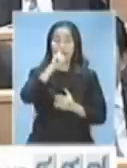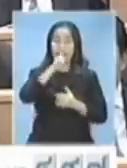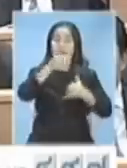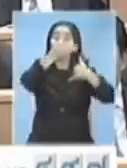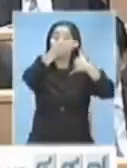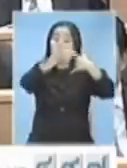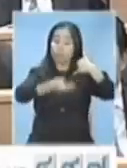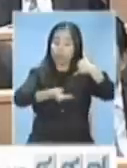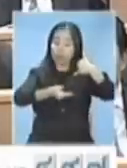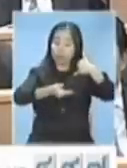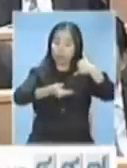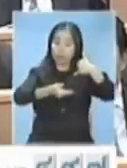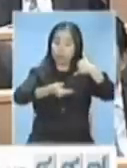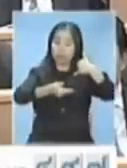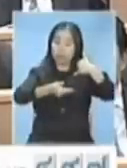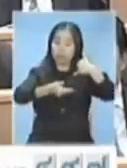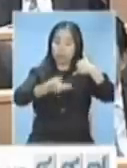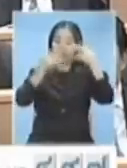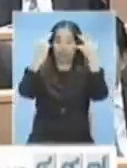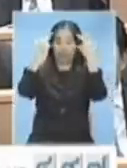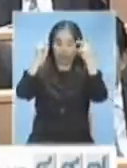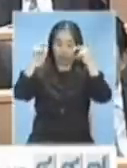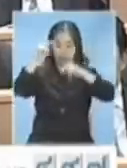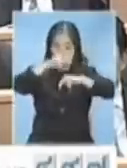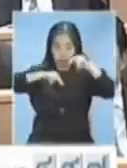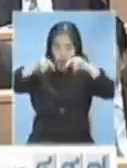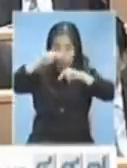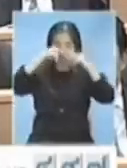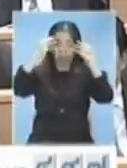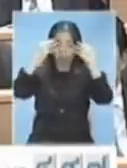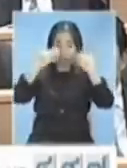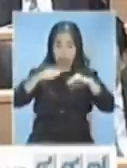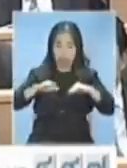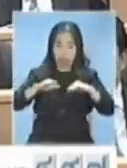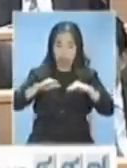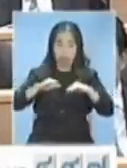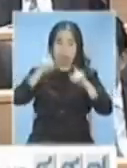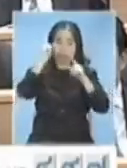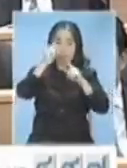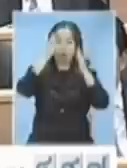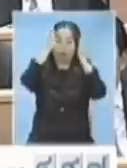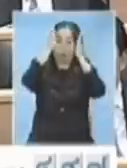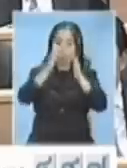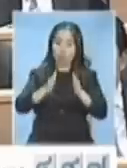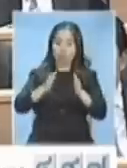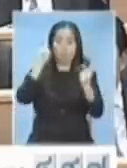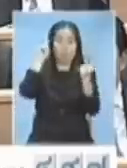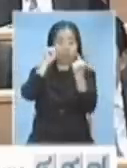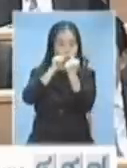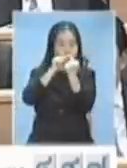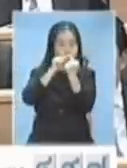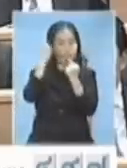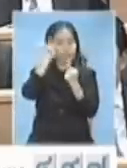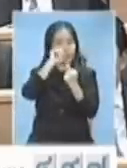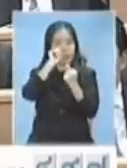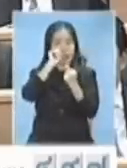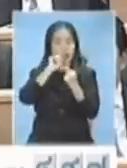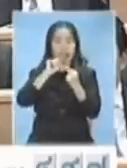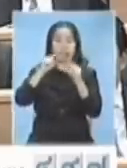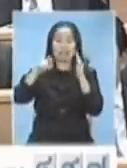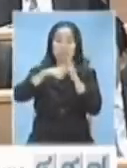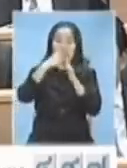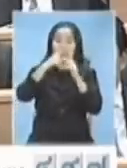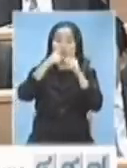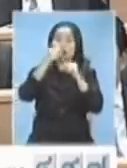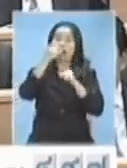มนตรีกลับมาตอบคำถามด้วยตัวเองในเรื่องการใช้ดุลพินิจแต่งตั้งนางนฤณีทวีสินเป็นรัฐมนตรีประจำสำ